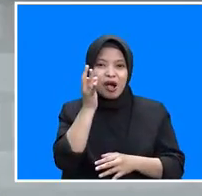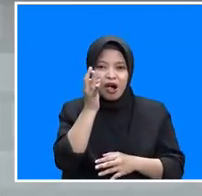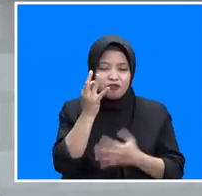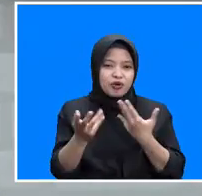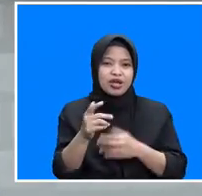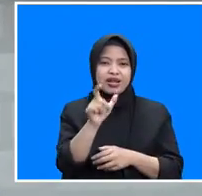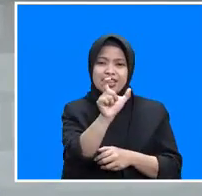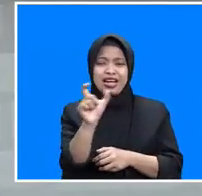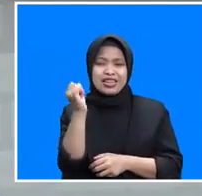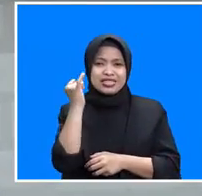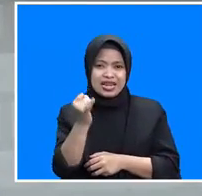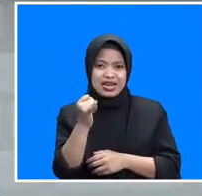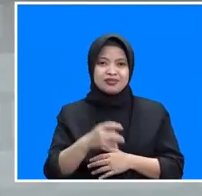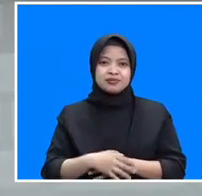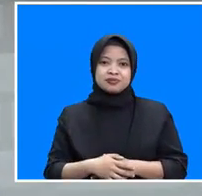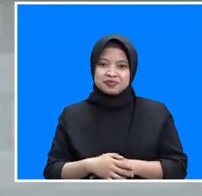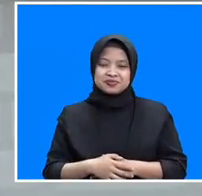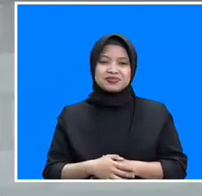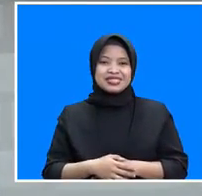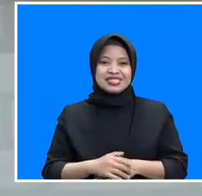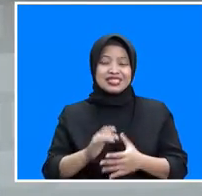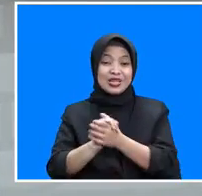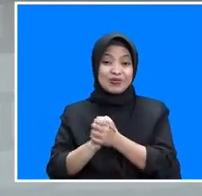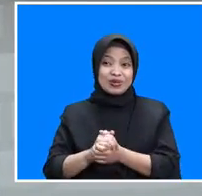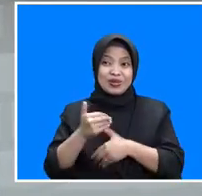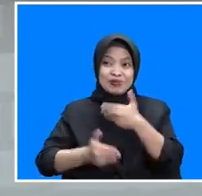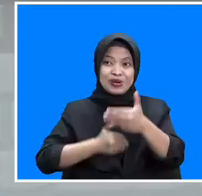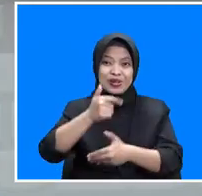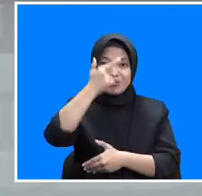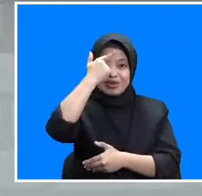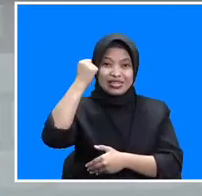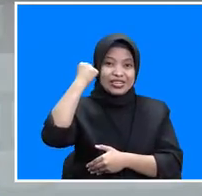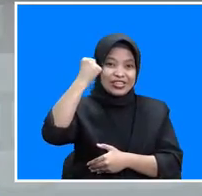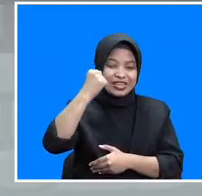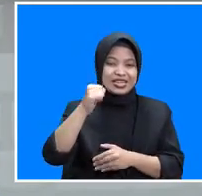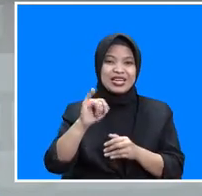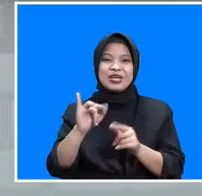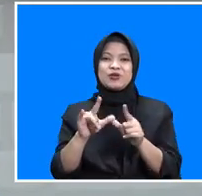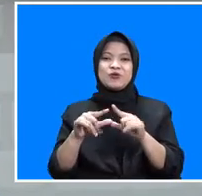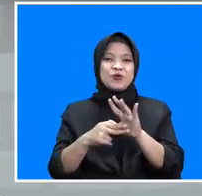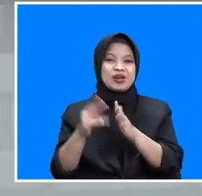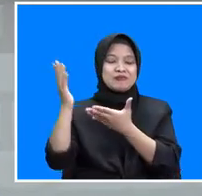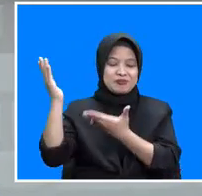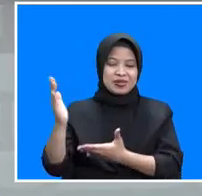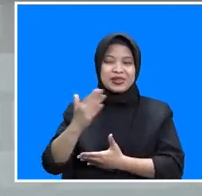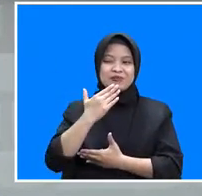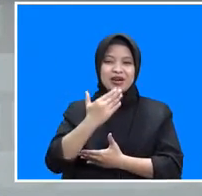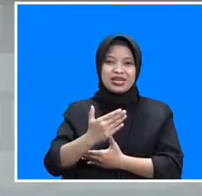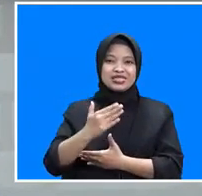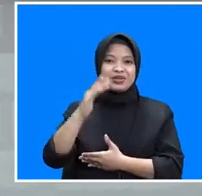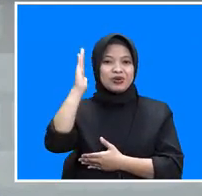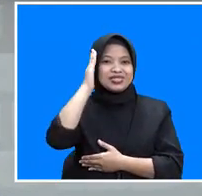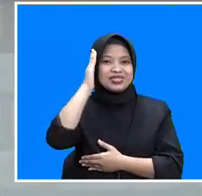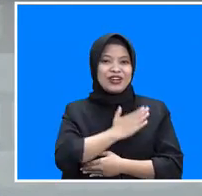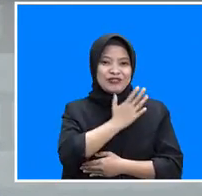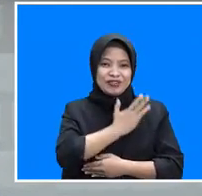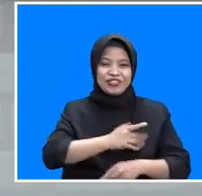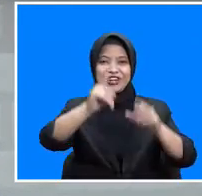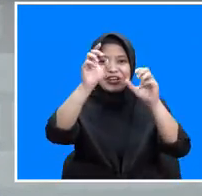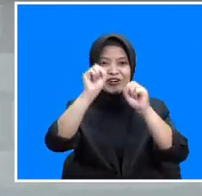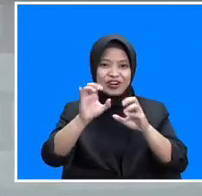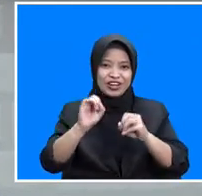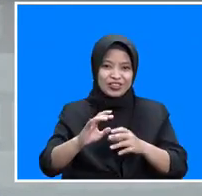ada yang salah. Sampai bertemu di Silaturahmi Merdeka Belajar selanjutnya, saya Iwan Syaril mohon pamit. Wassalamualaikum